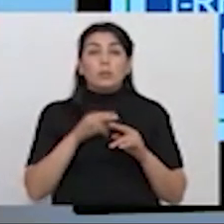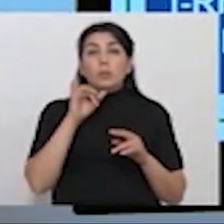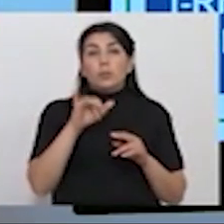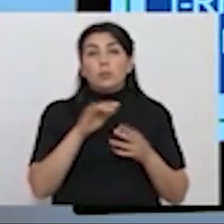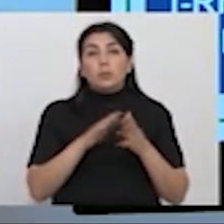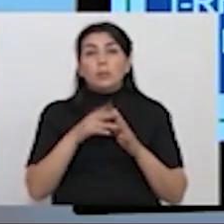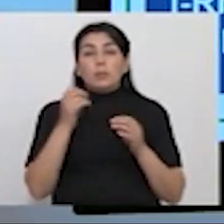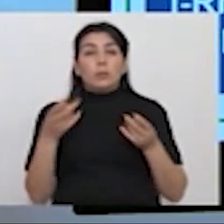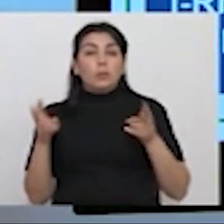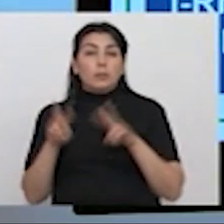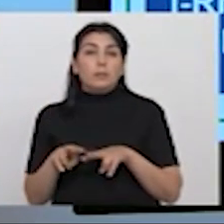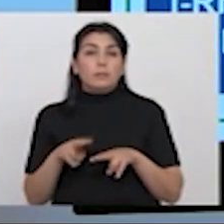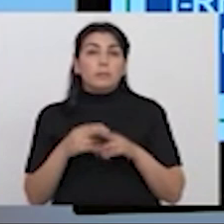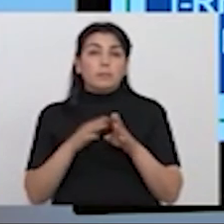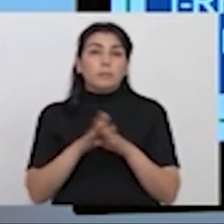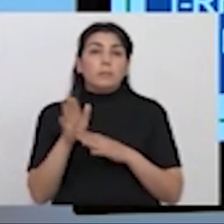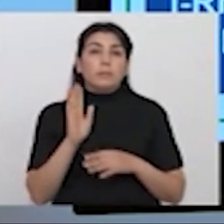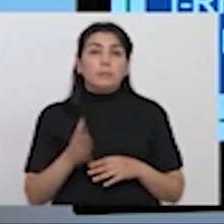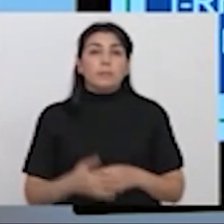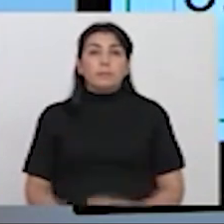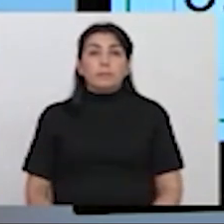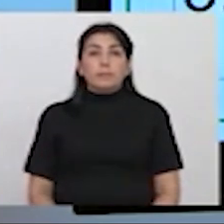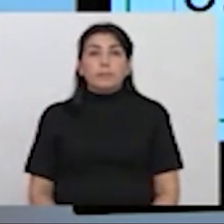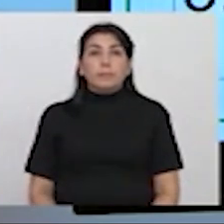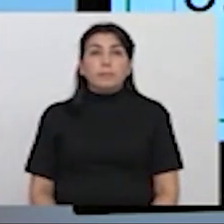tariqa qolganlarni ham to'ldirib olamiz.